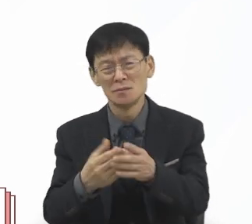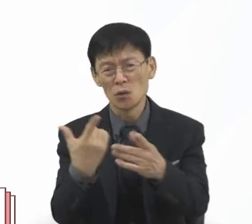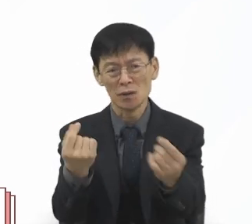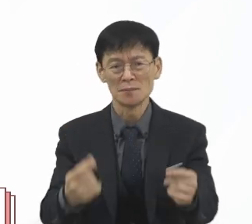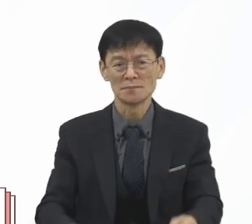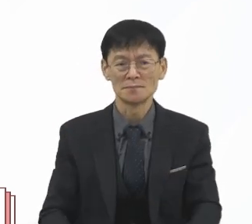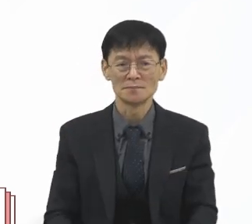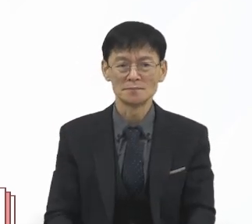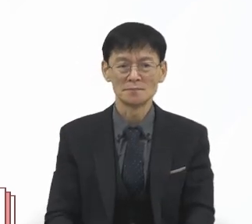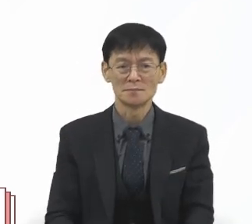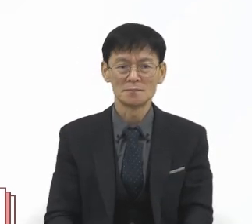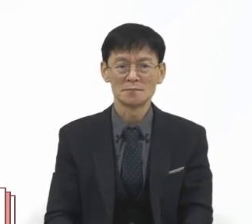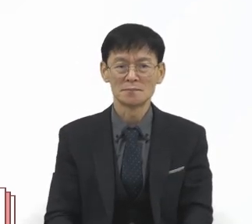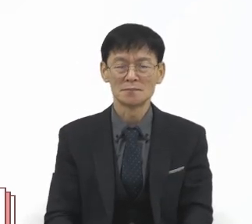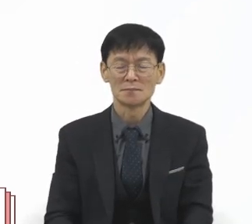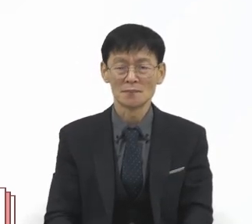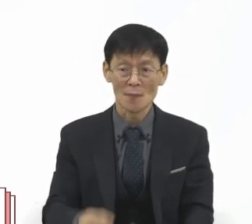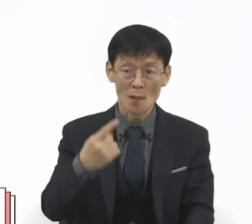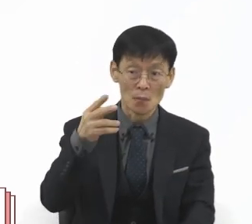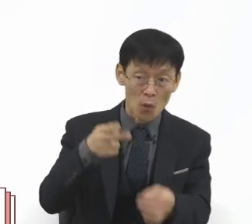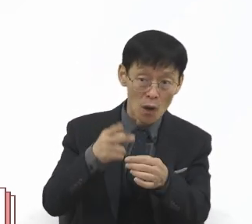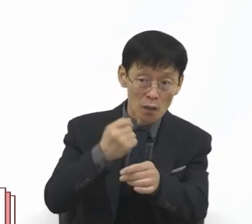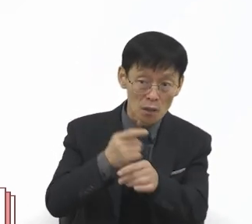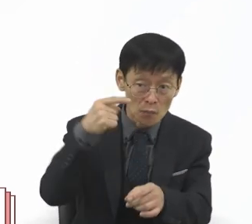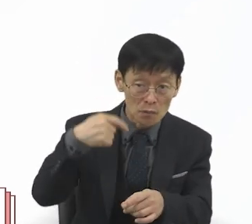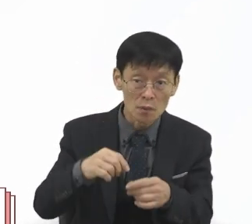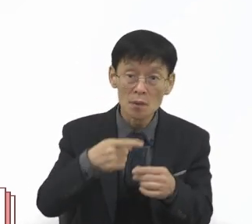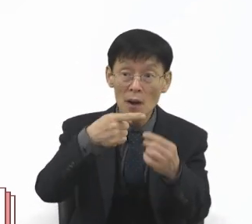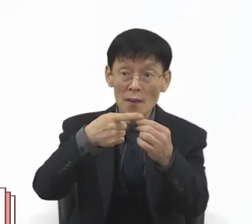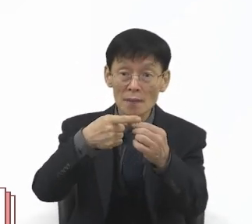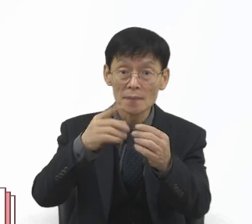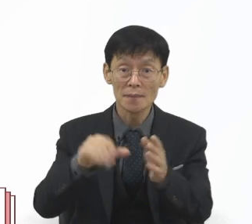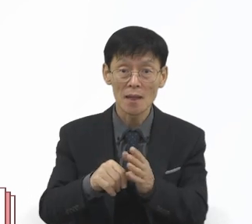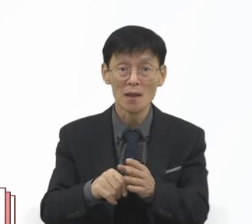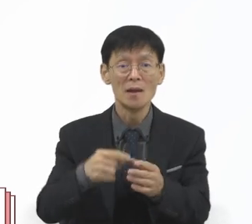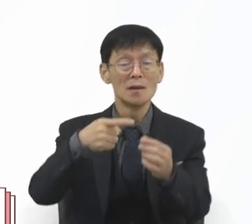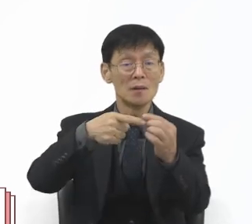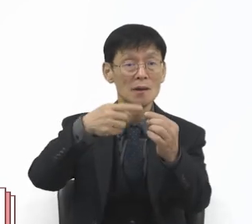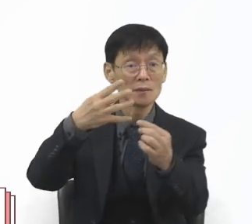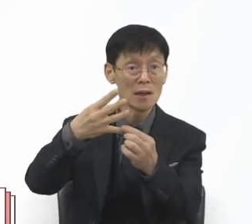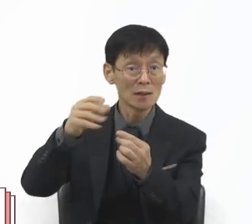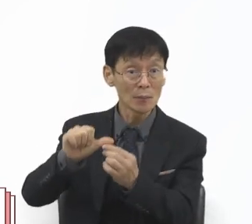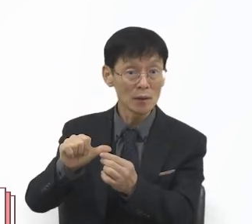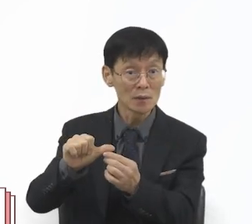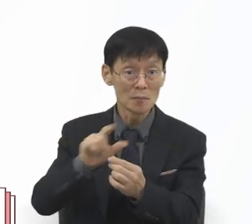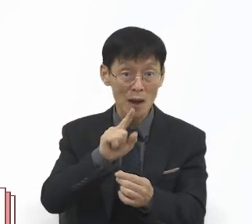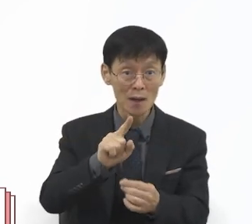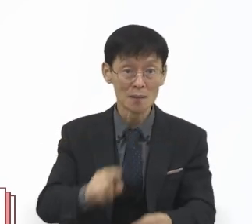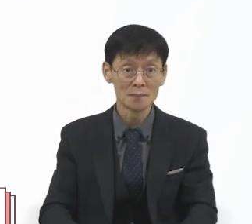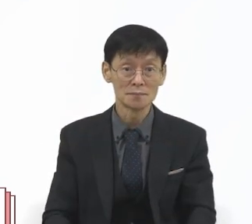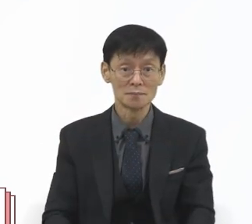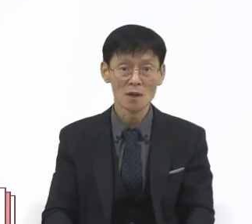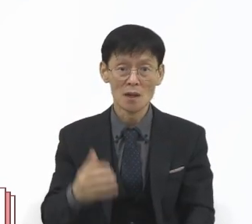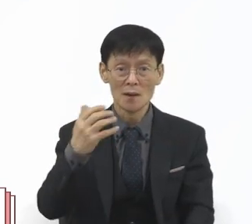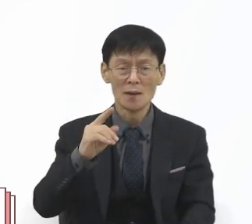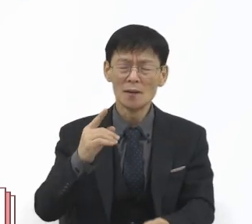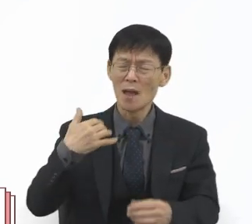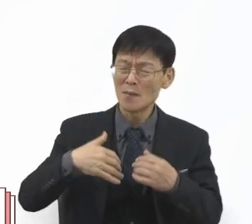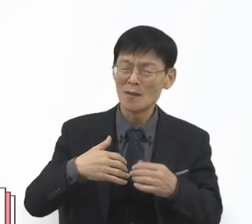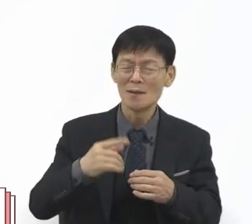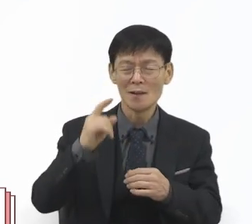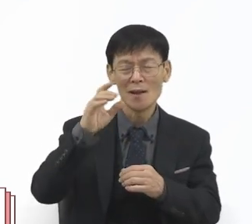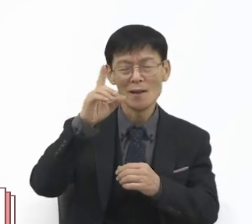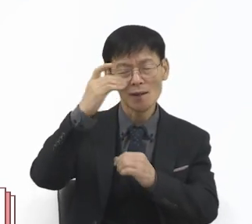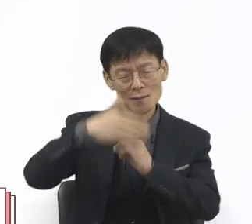수 있습니다. 눈으로 느끼는 사례의 첫 번째, 네 번째, 다섯 번째 사례처럼 재미로